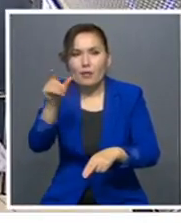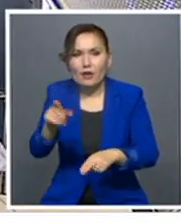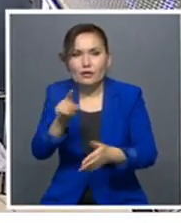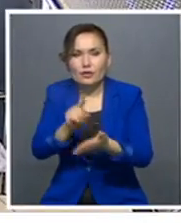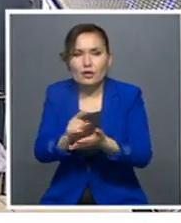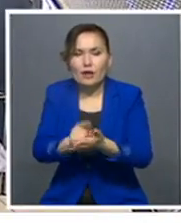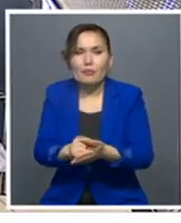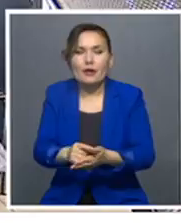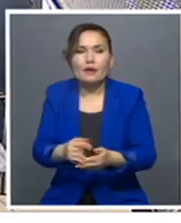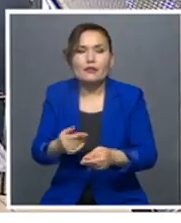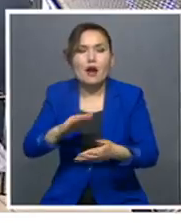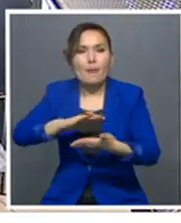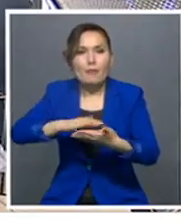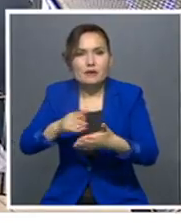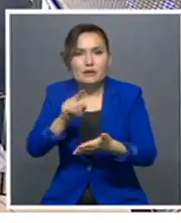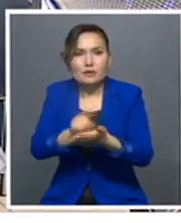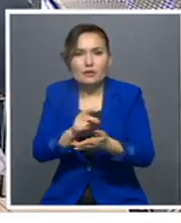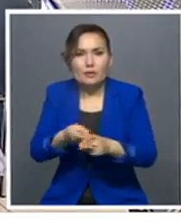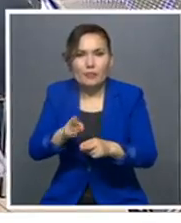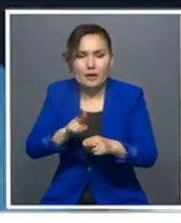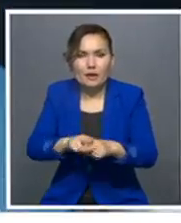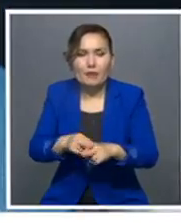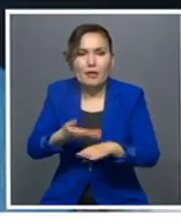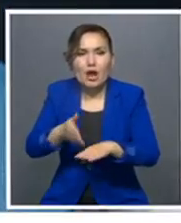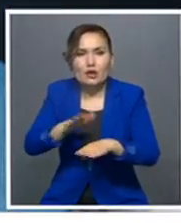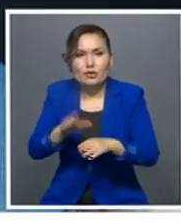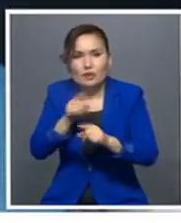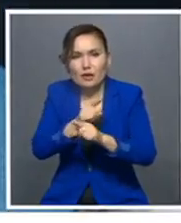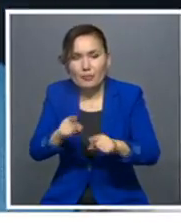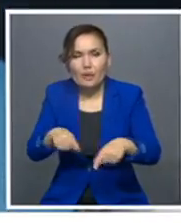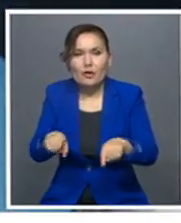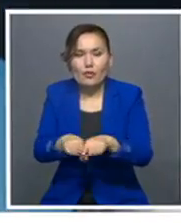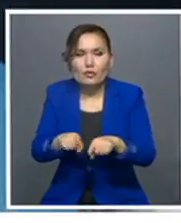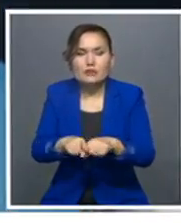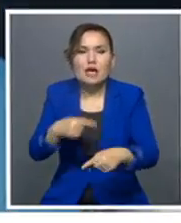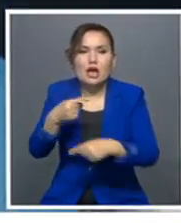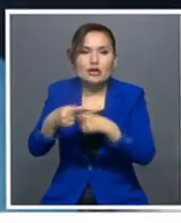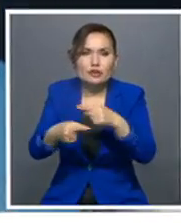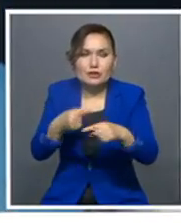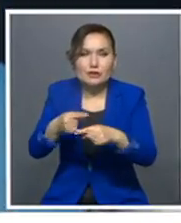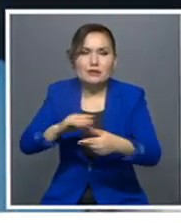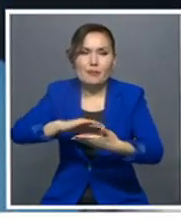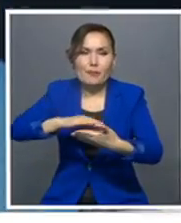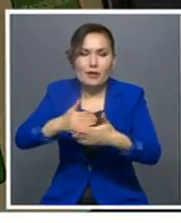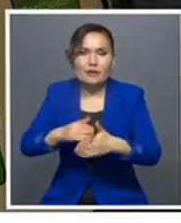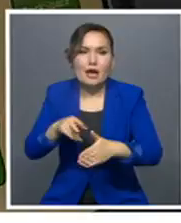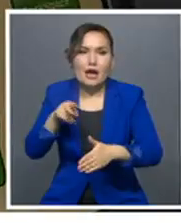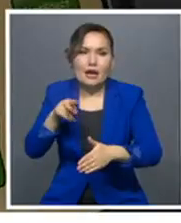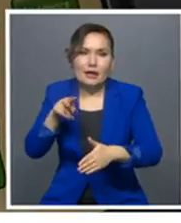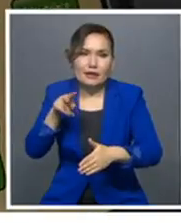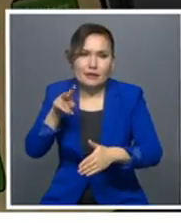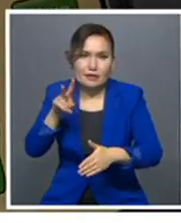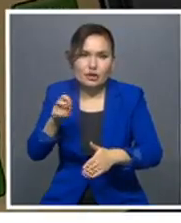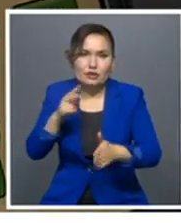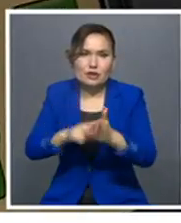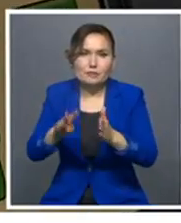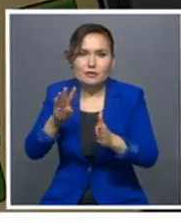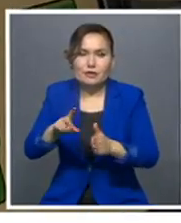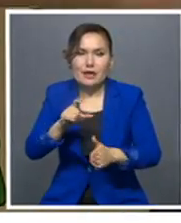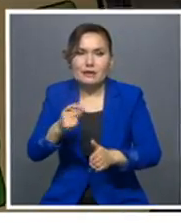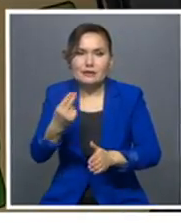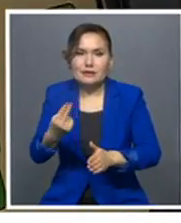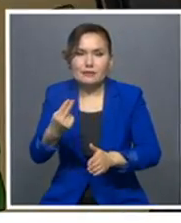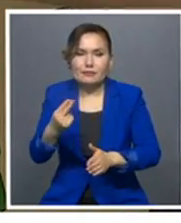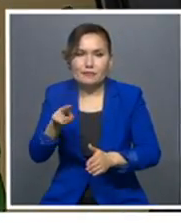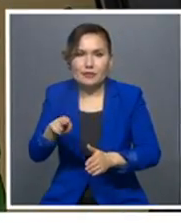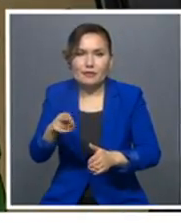қолыңызда паспортыңыз болуы шарт. Айта өтейік, төтенше жағдай кезінде осындай әдіспен 274 мың ЭЦХ берілген.